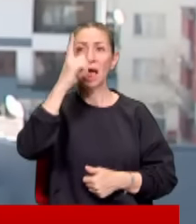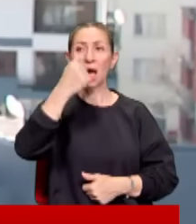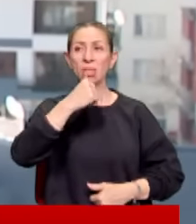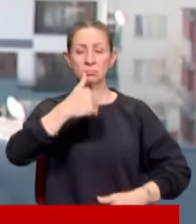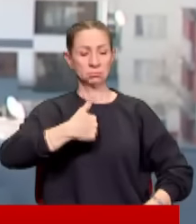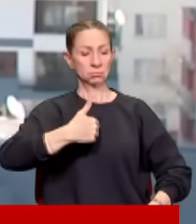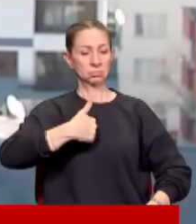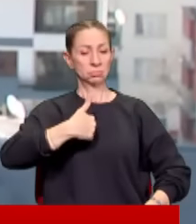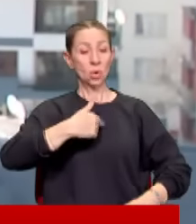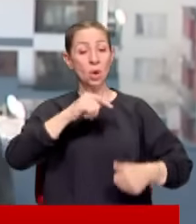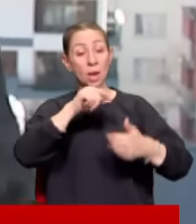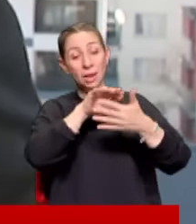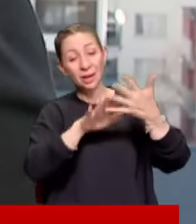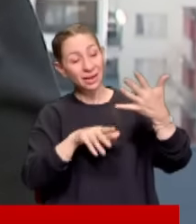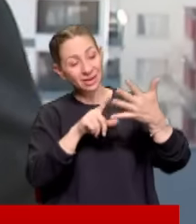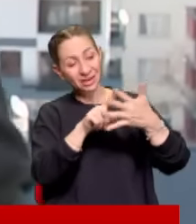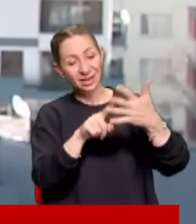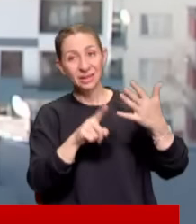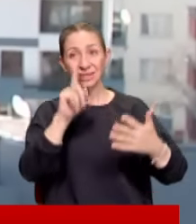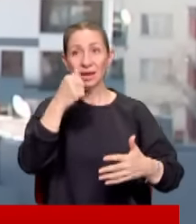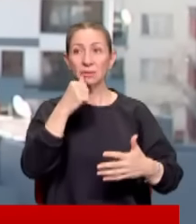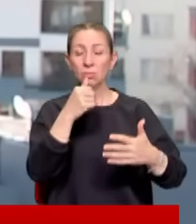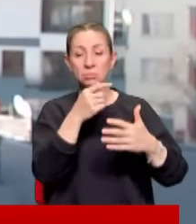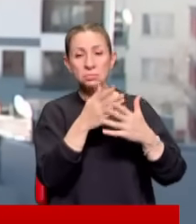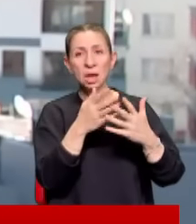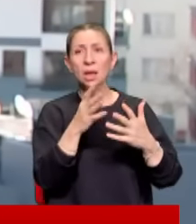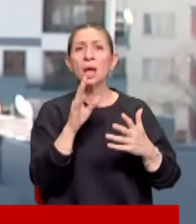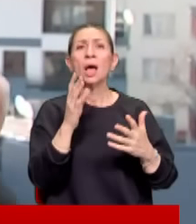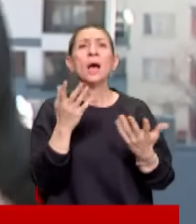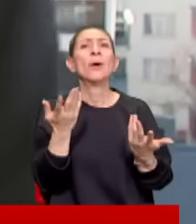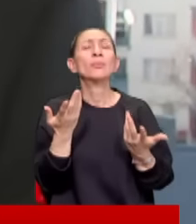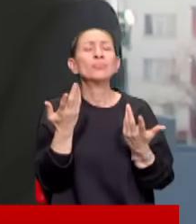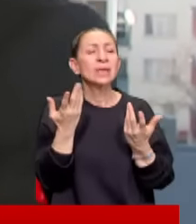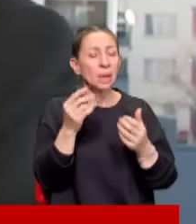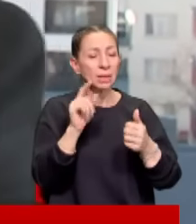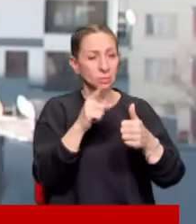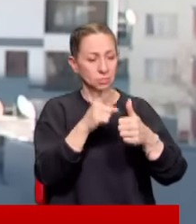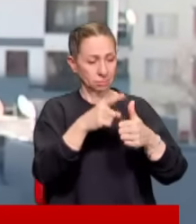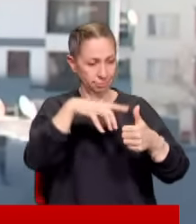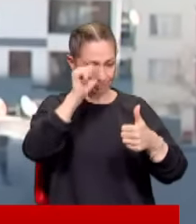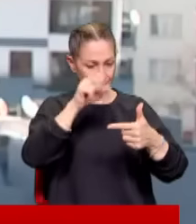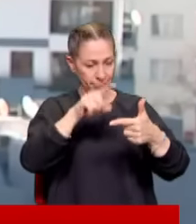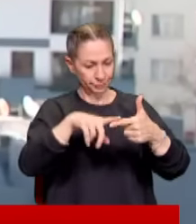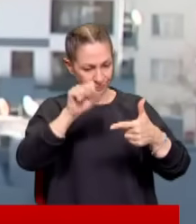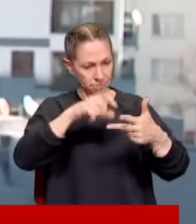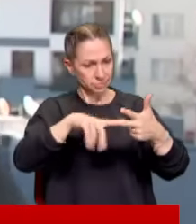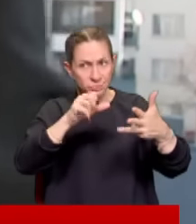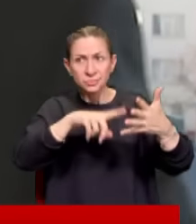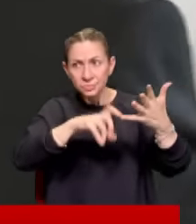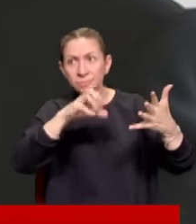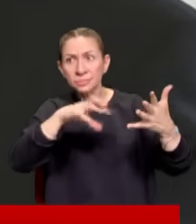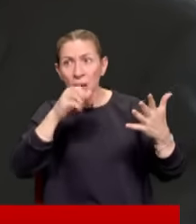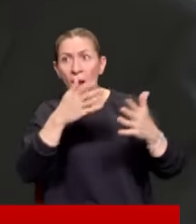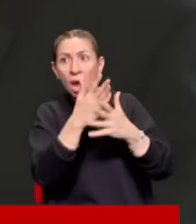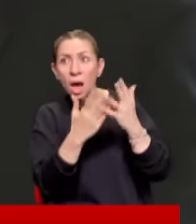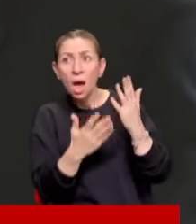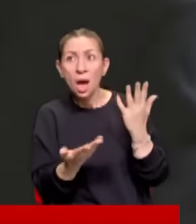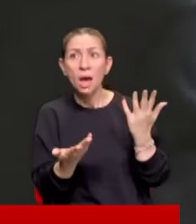olmuş. Onun altındaki hiyerarşide de herkes tek adam olmuş. Gittiğinizde bir yere bir şey ifade ettiğinizde bakınız şu